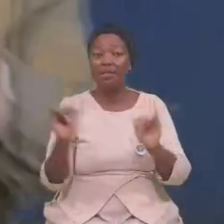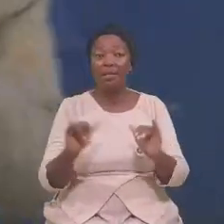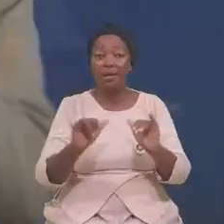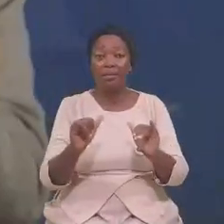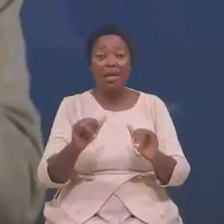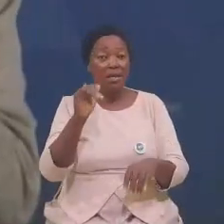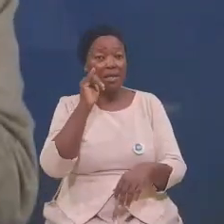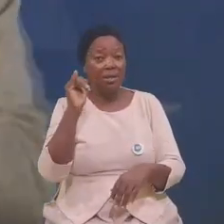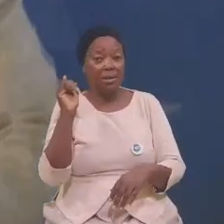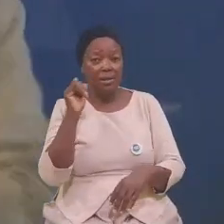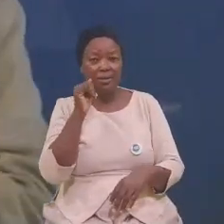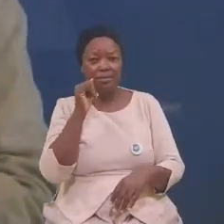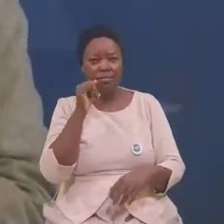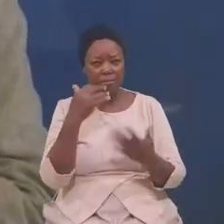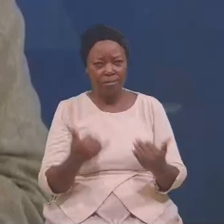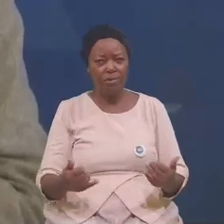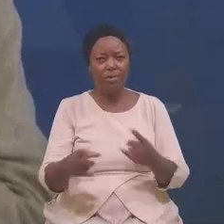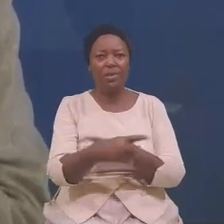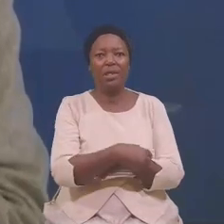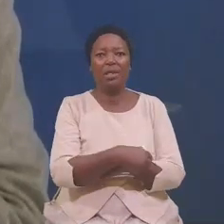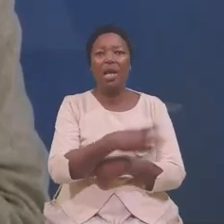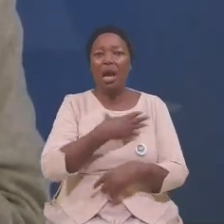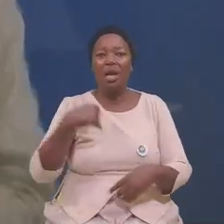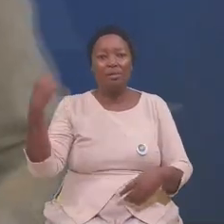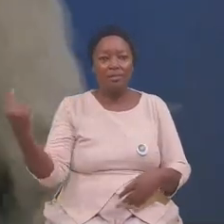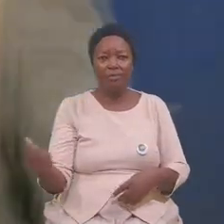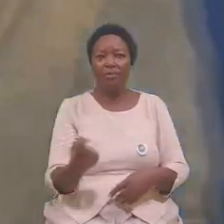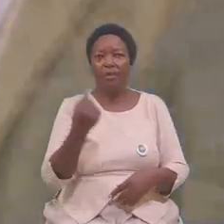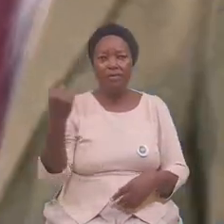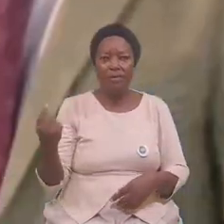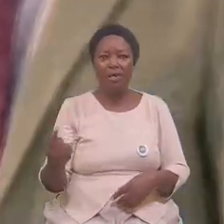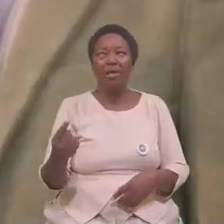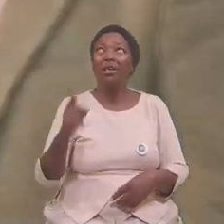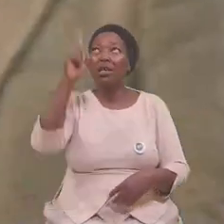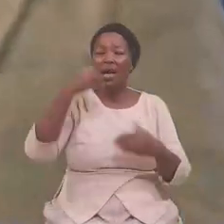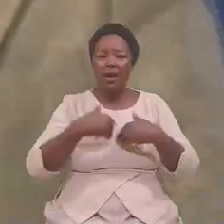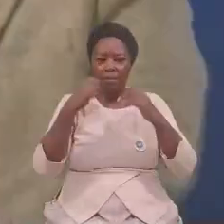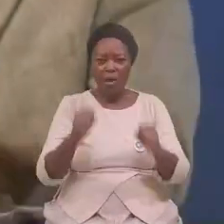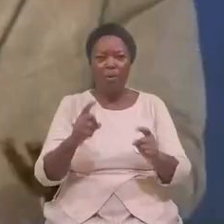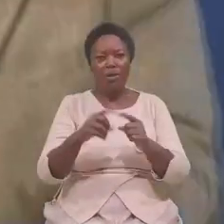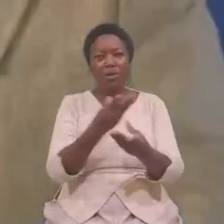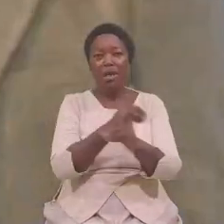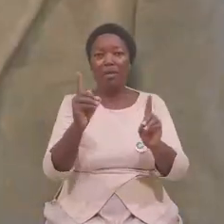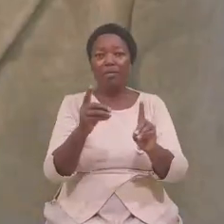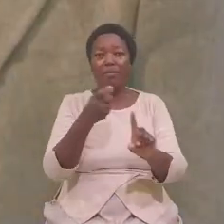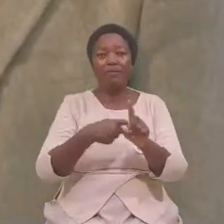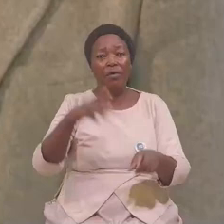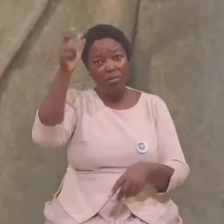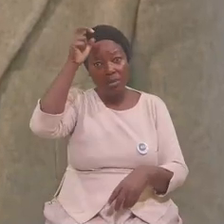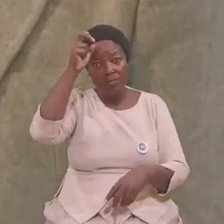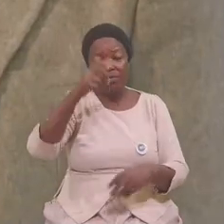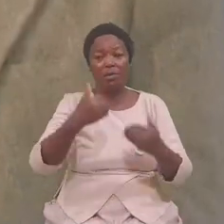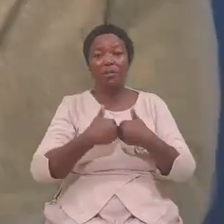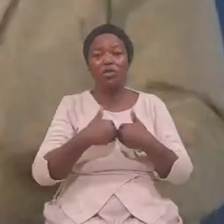hier, aujourd'hui et éternellement. Il avait la puissance pour délivrer des possessions démoniaques,